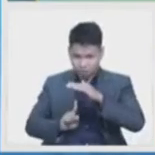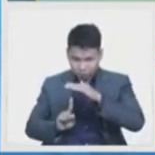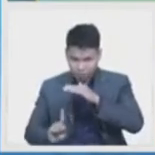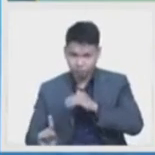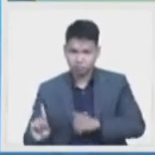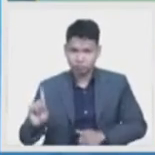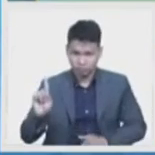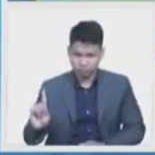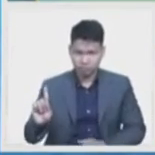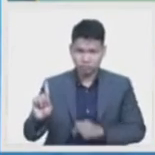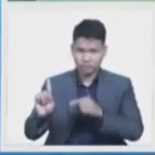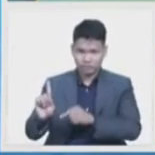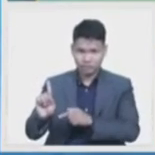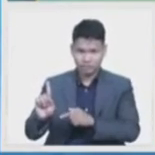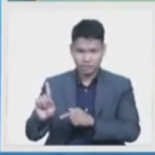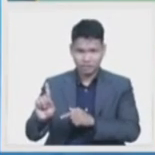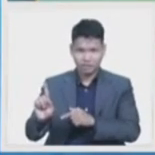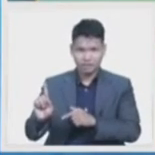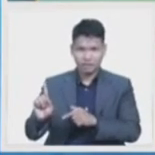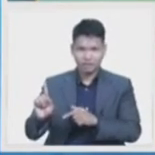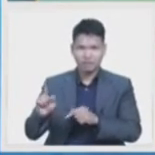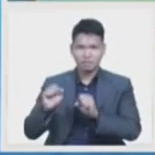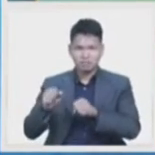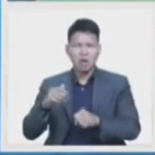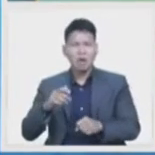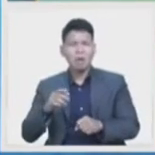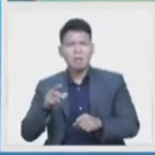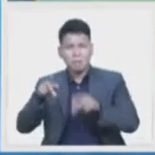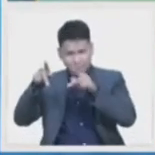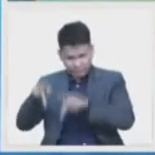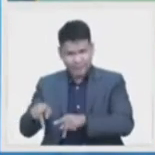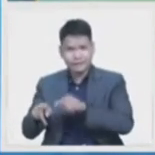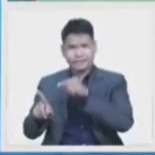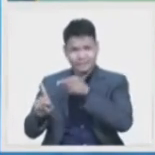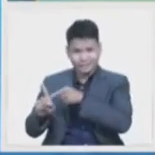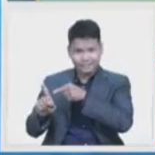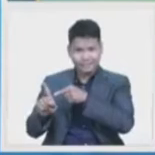bation sa tao? Unsa ang kalihun sa tao? Sa dihang siya